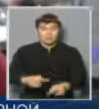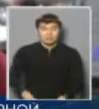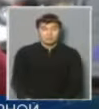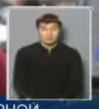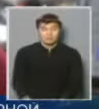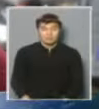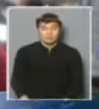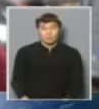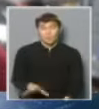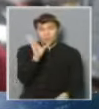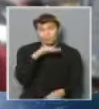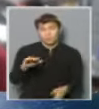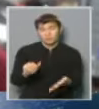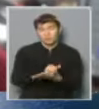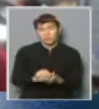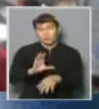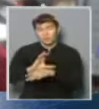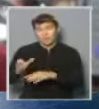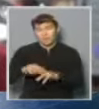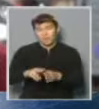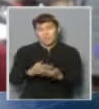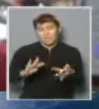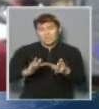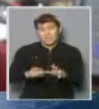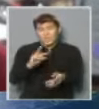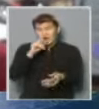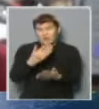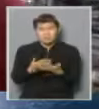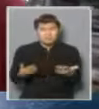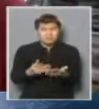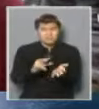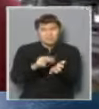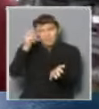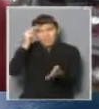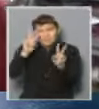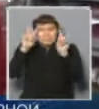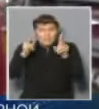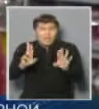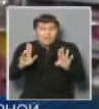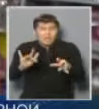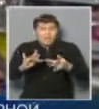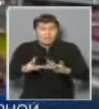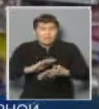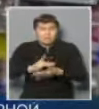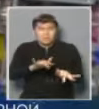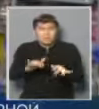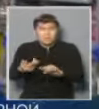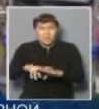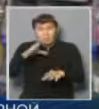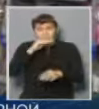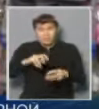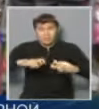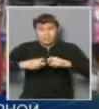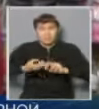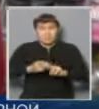Кто-то может сдавать документы в электронном виде, кто-то нет. Если мы ошибемся в нескольких цифрах, так как не знаем, как сдавать в электронном виде, то могут